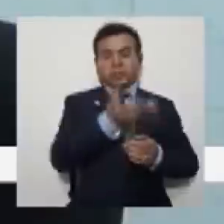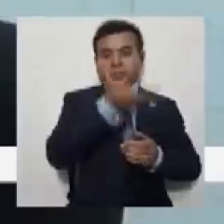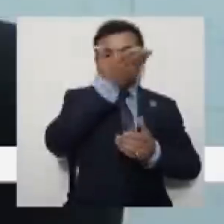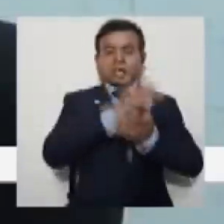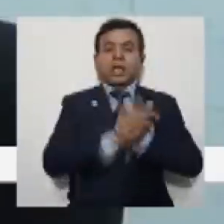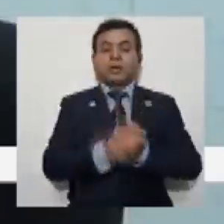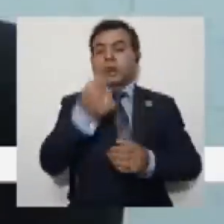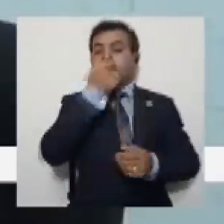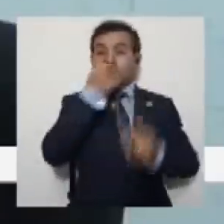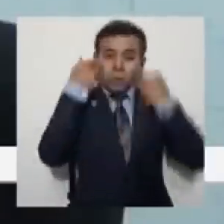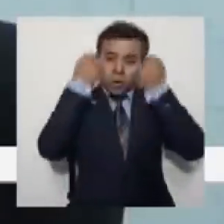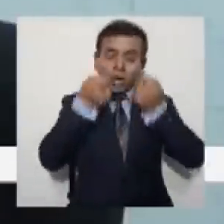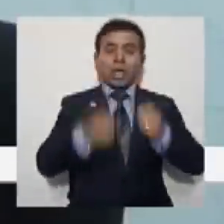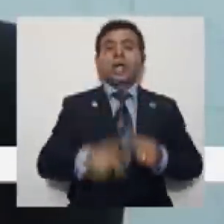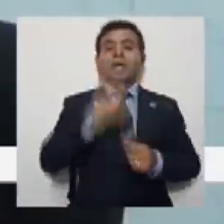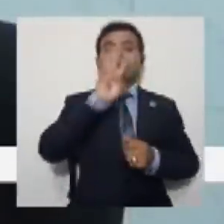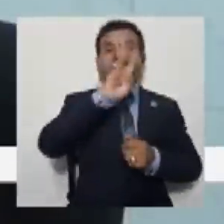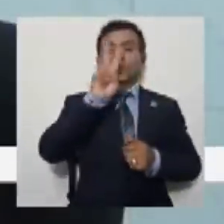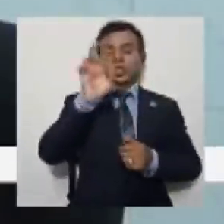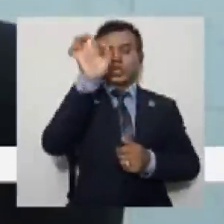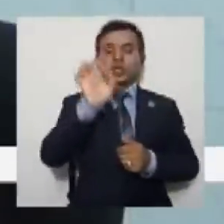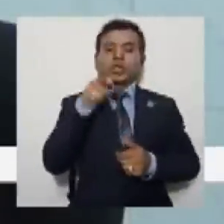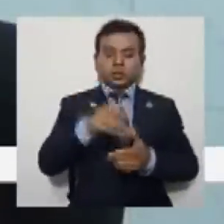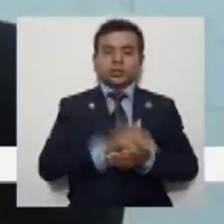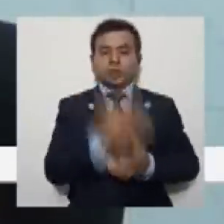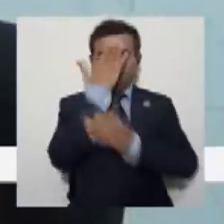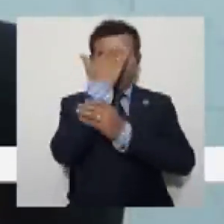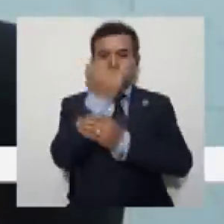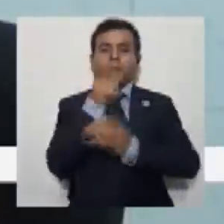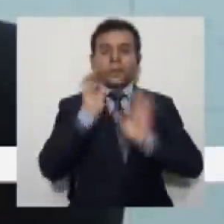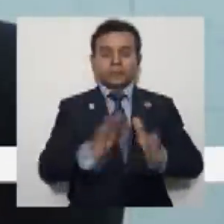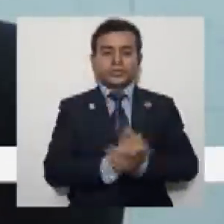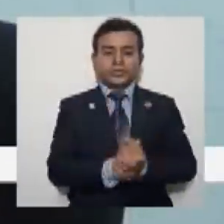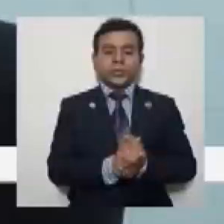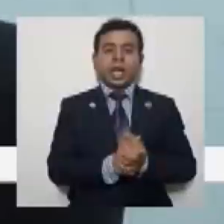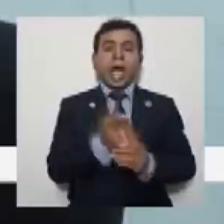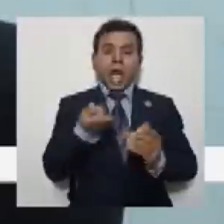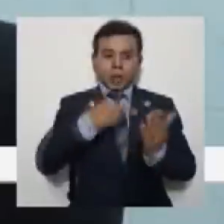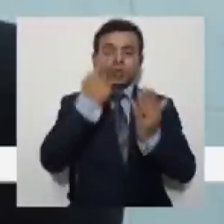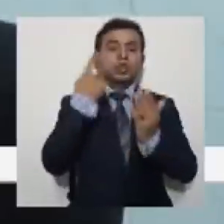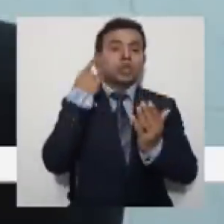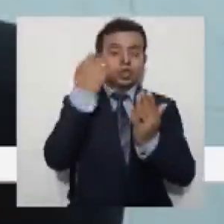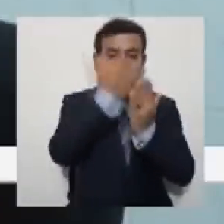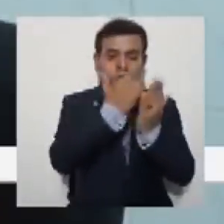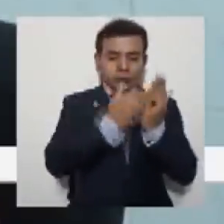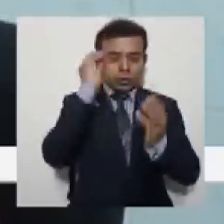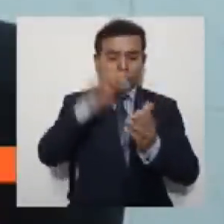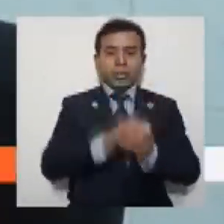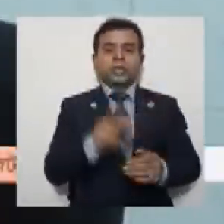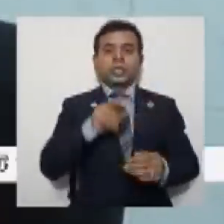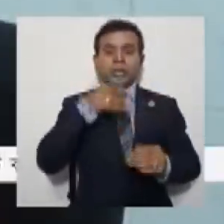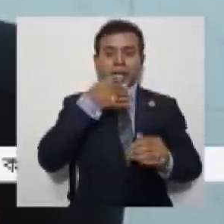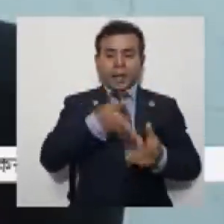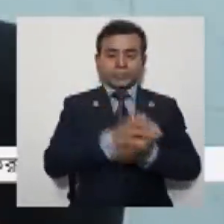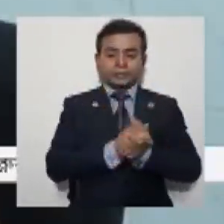তথ্য বলবো তবে এই তথ্যটা আজকের আমাদের 23 তারিখের আপডেট না আমি এটা 22 তারিখের আপডেট থেকে আপনাদের আরো কিছু